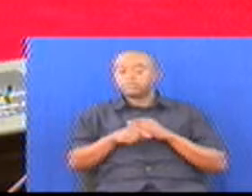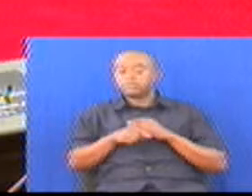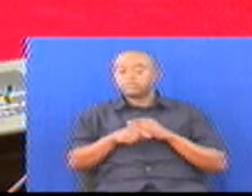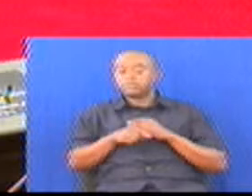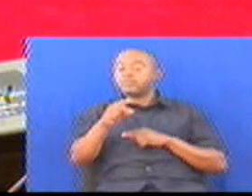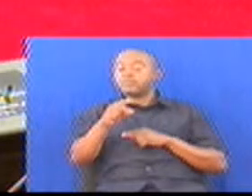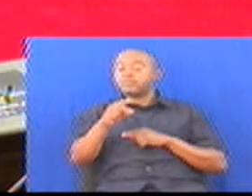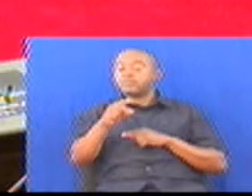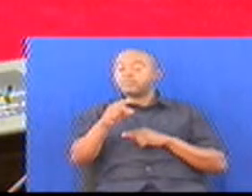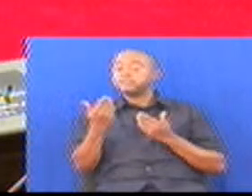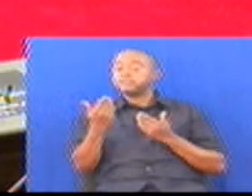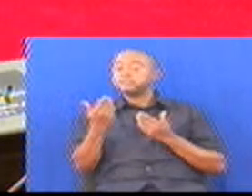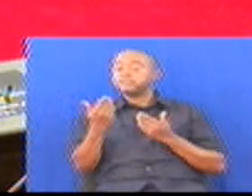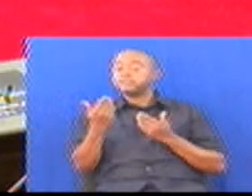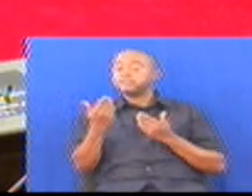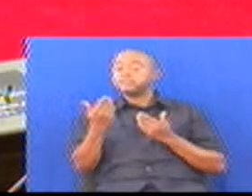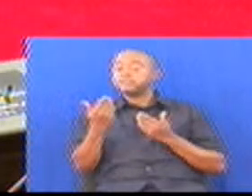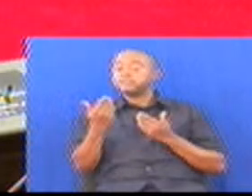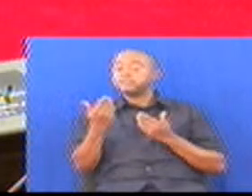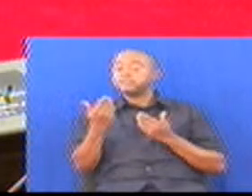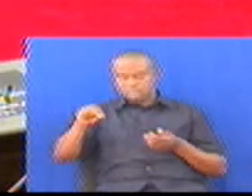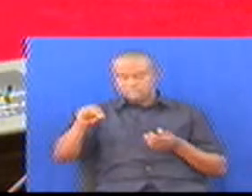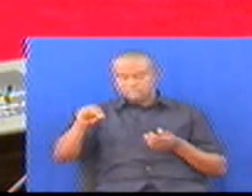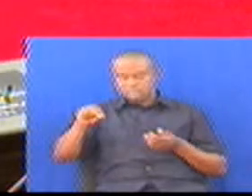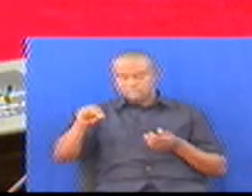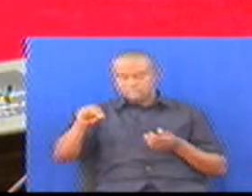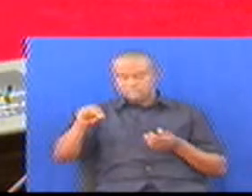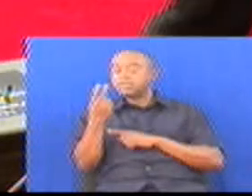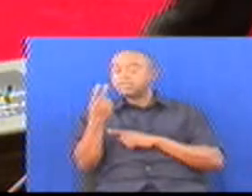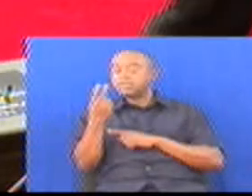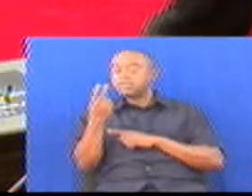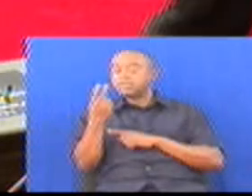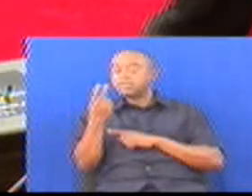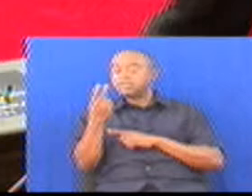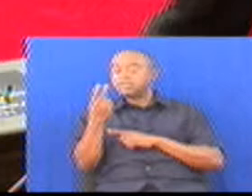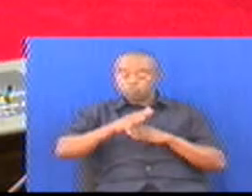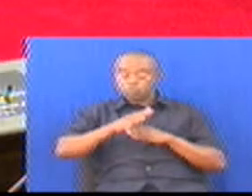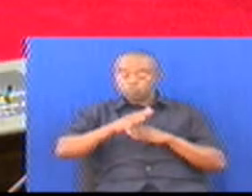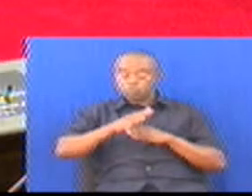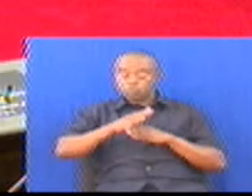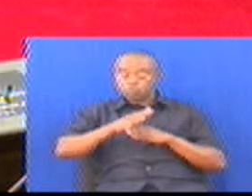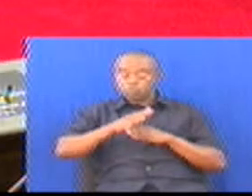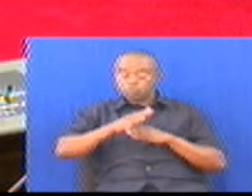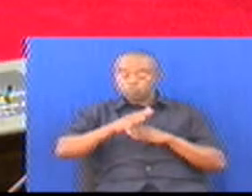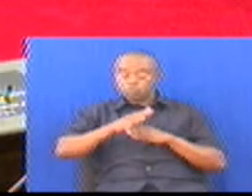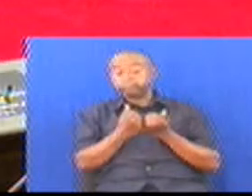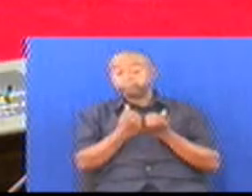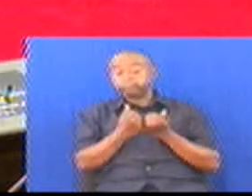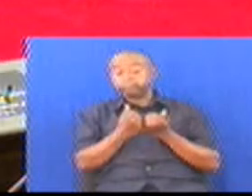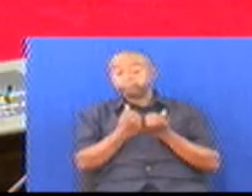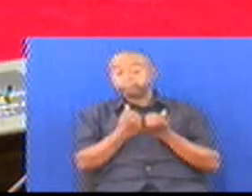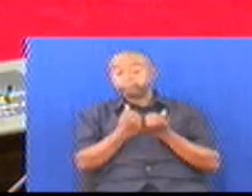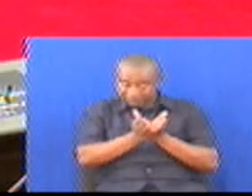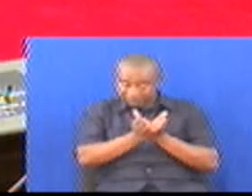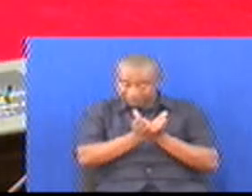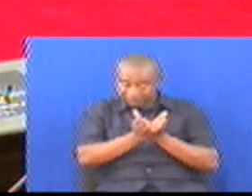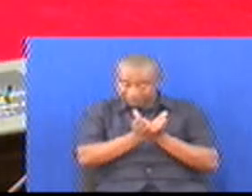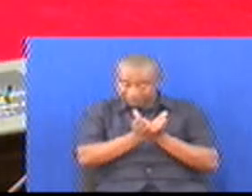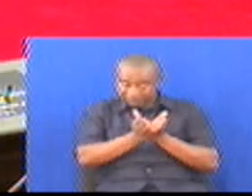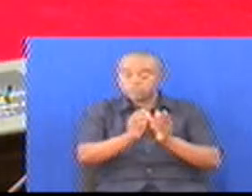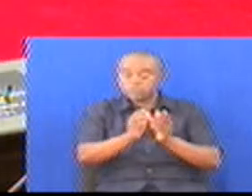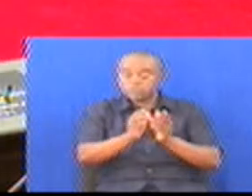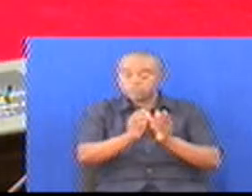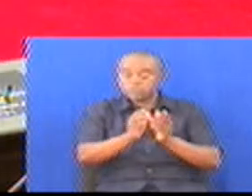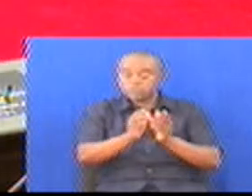za mizigo katika ziwa Nyasa. Ujenzi wa vivuko vya MV Kigamboni, MV Utete, kivuko